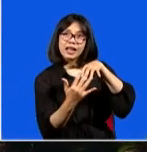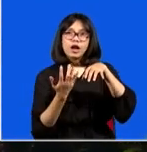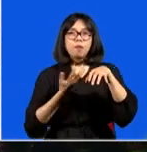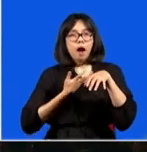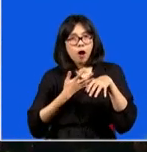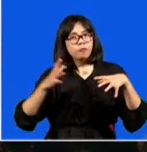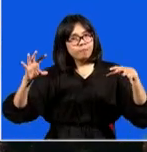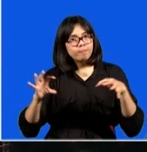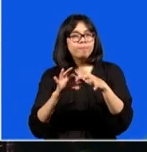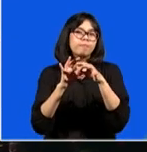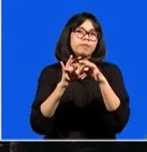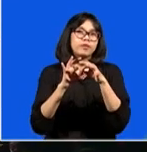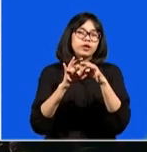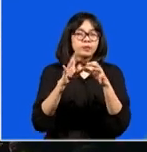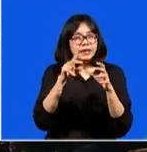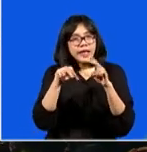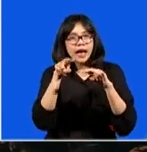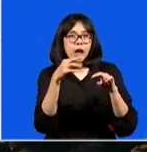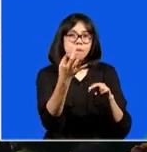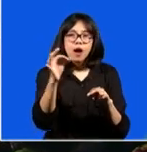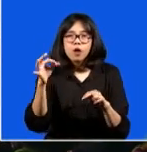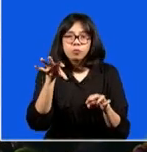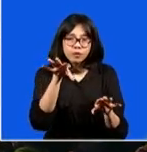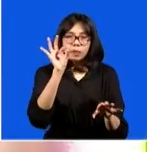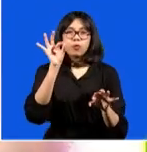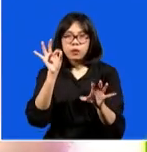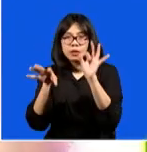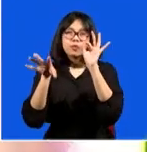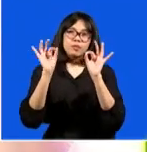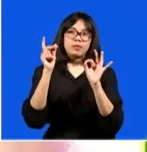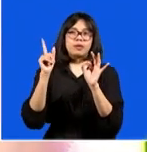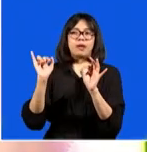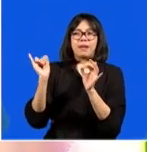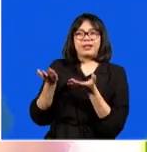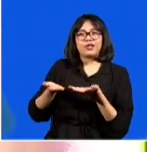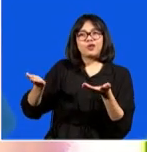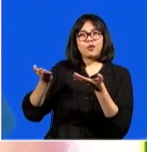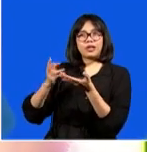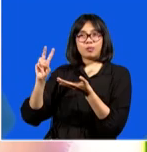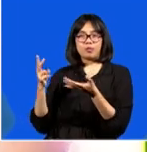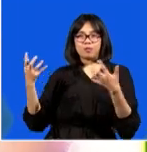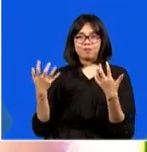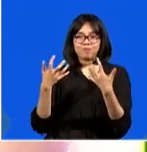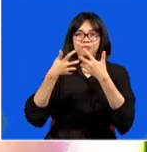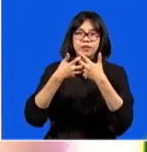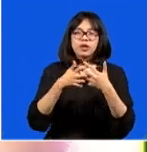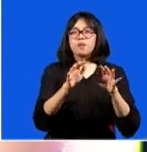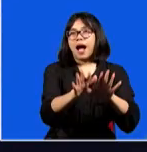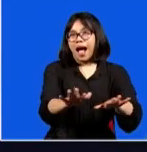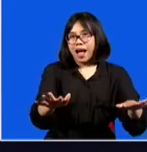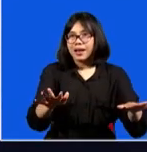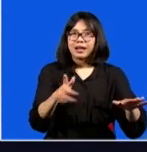menemukan hal-hal baru Sesuai dengan perkembangan zaman dan sesuai dengan kodrat murid Terima